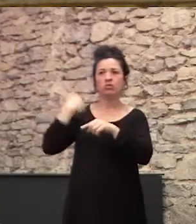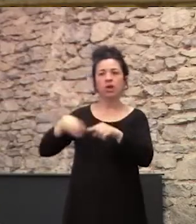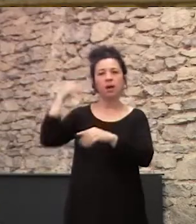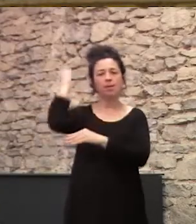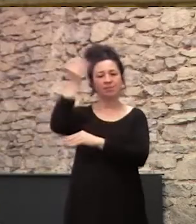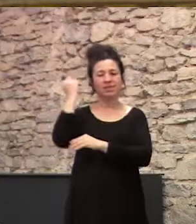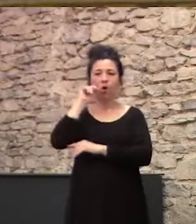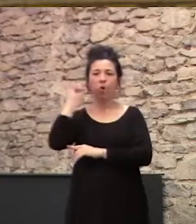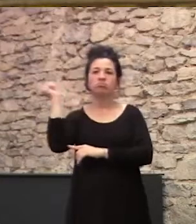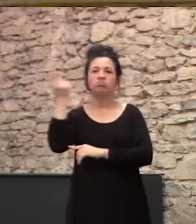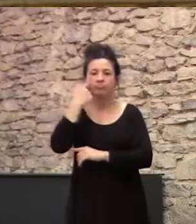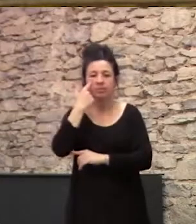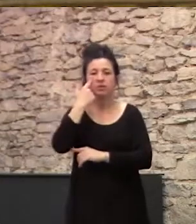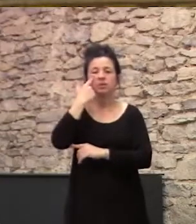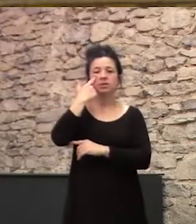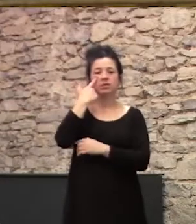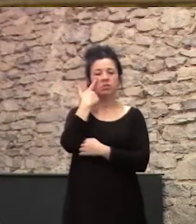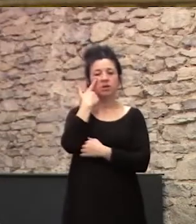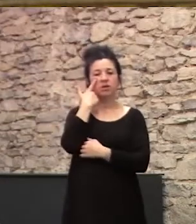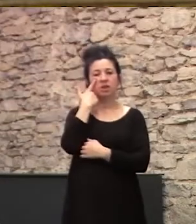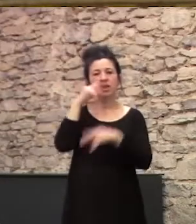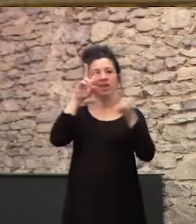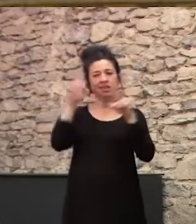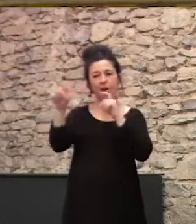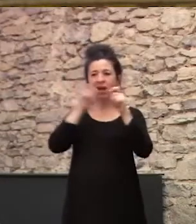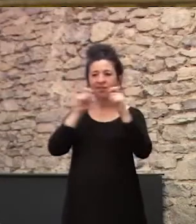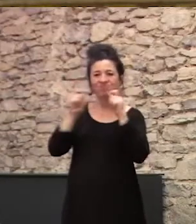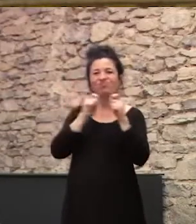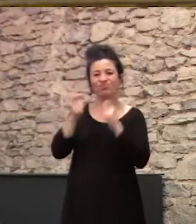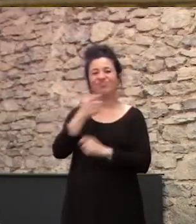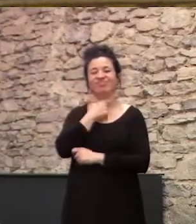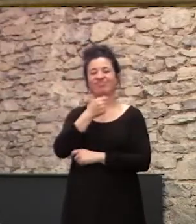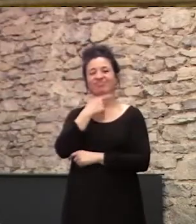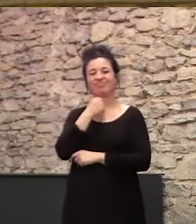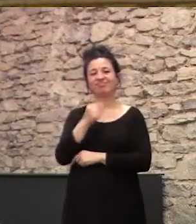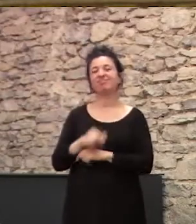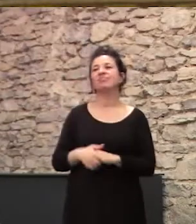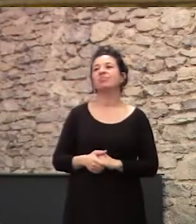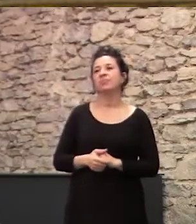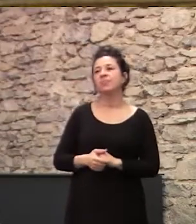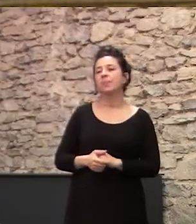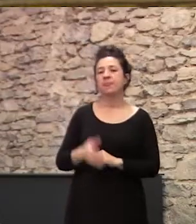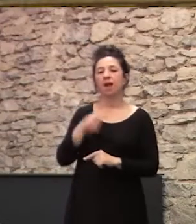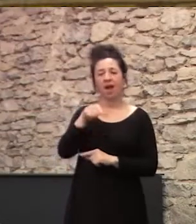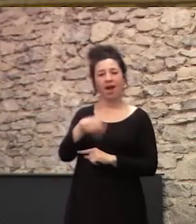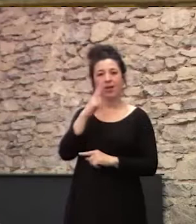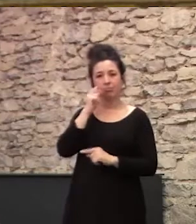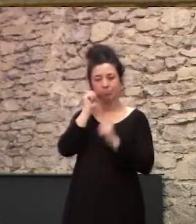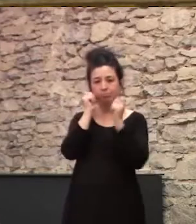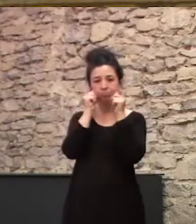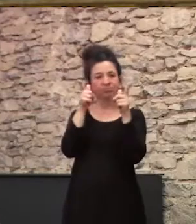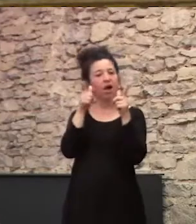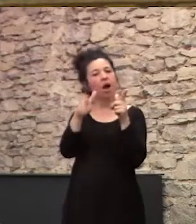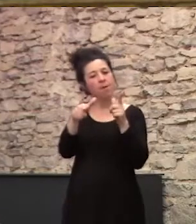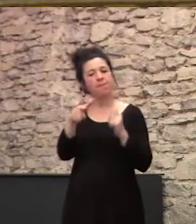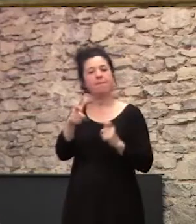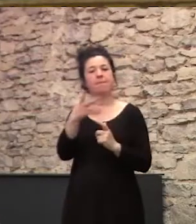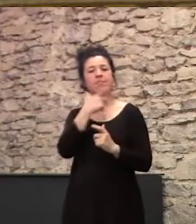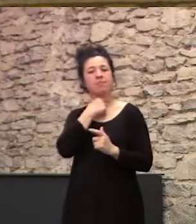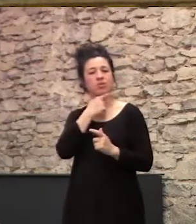edo konturatu nintzela bai bez elkarrezketen kontu hori gustatzen zitzaidala. Bai, hori hor deskubritu nuen. Eta